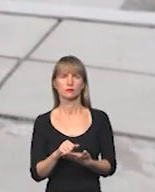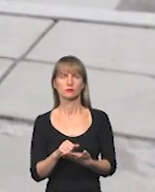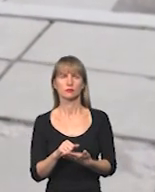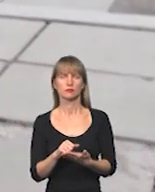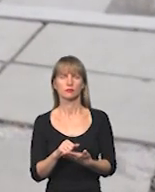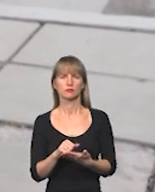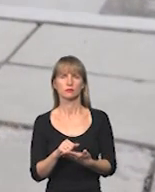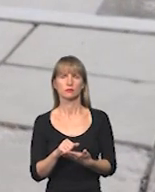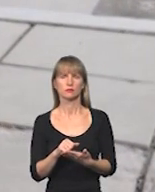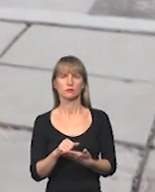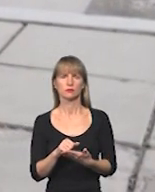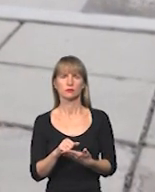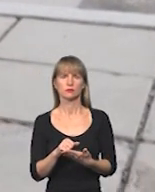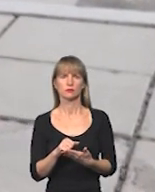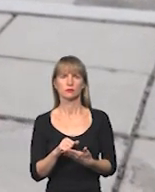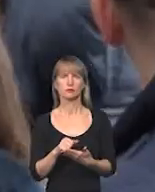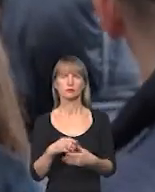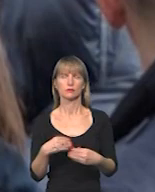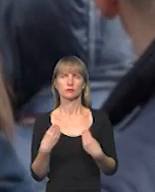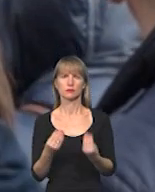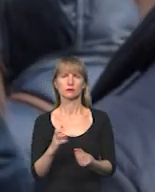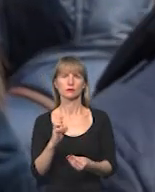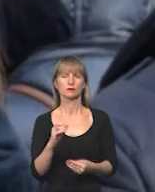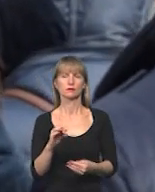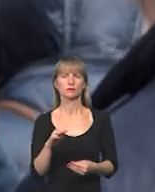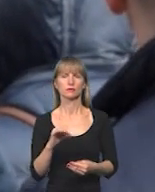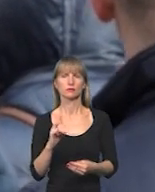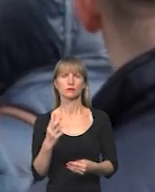Подавала туда, значит, бетон, три крана. И клали мне